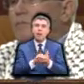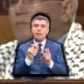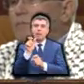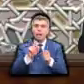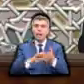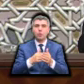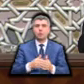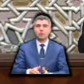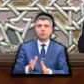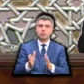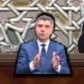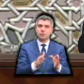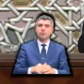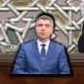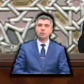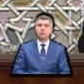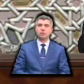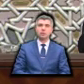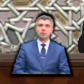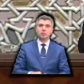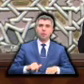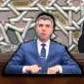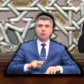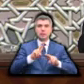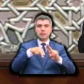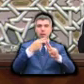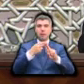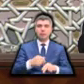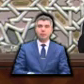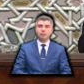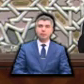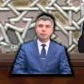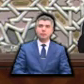شكرا. شكرا السيدة النائبة. السيد الوزير.